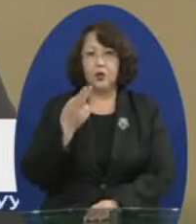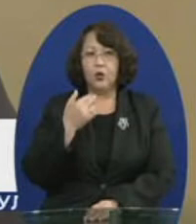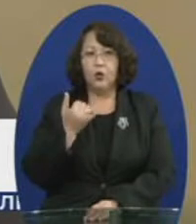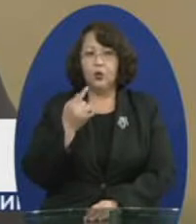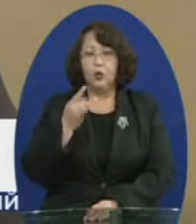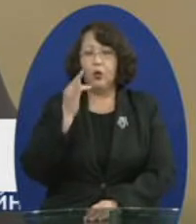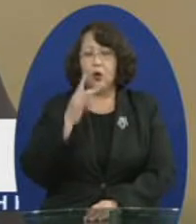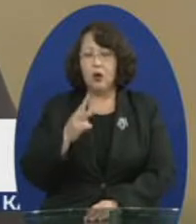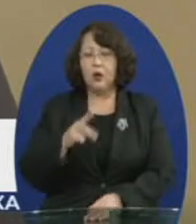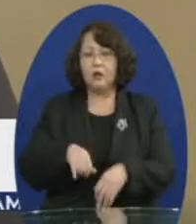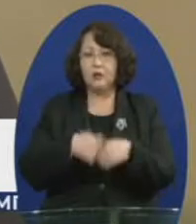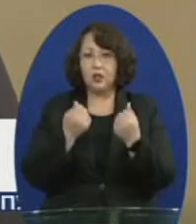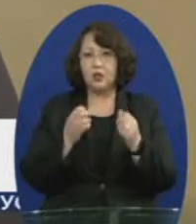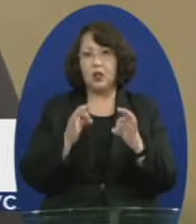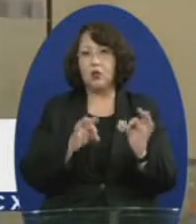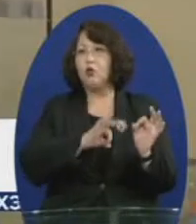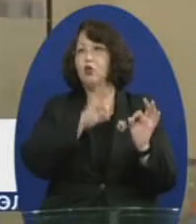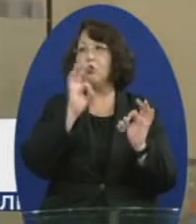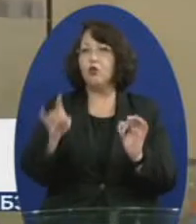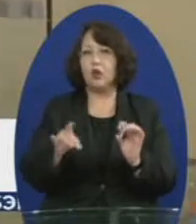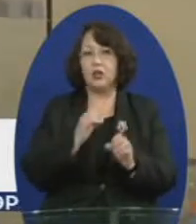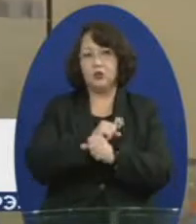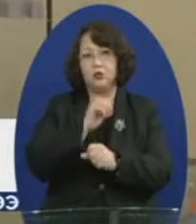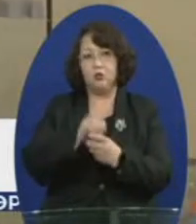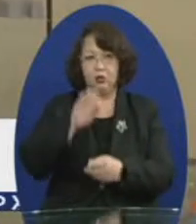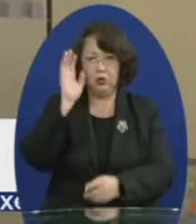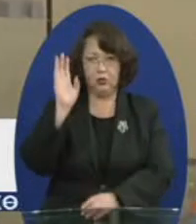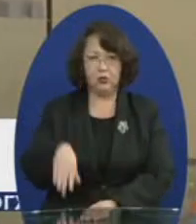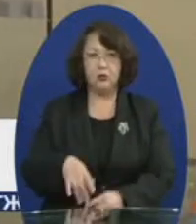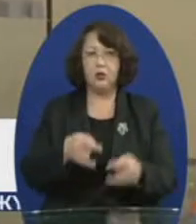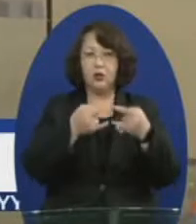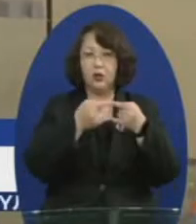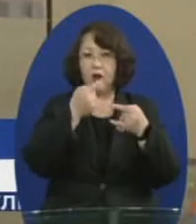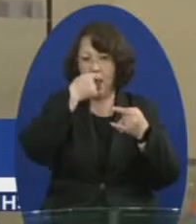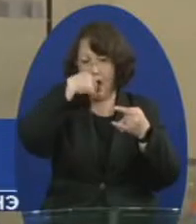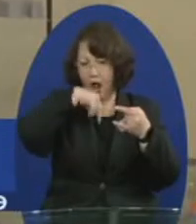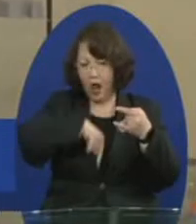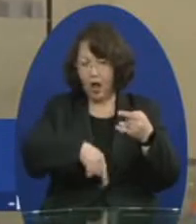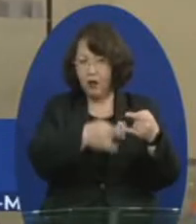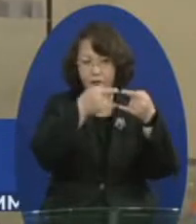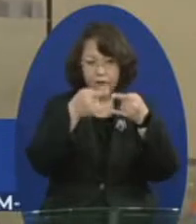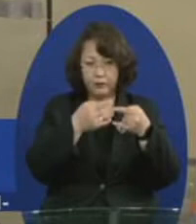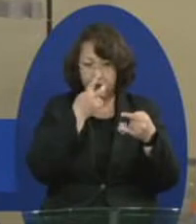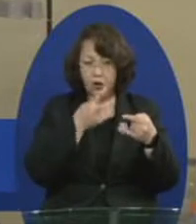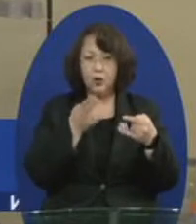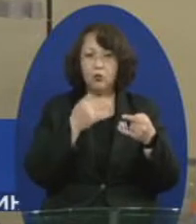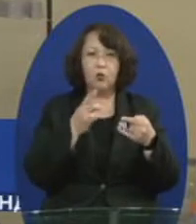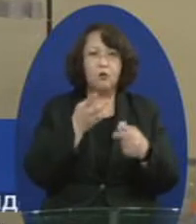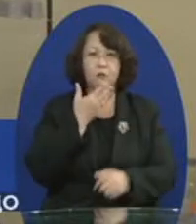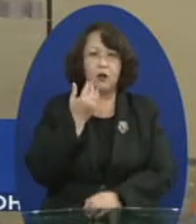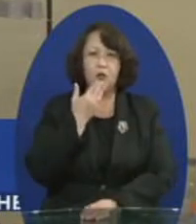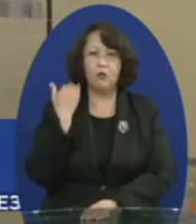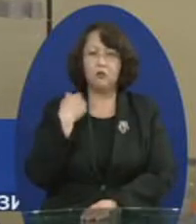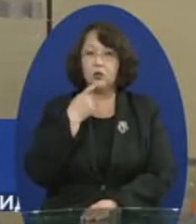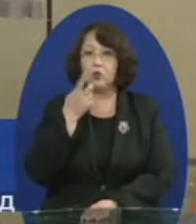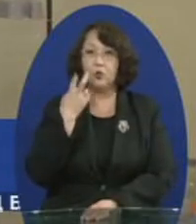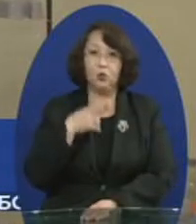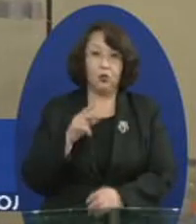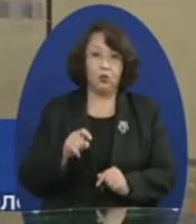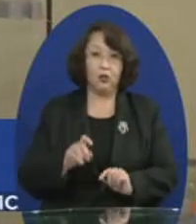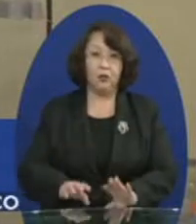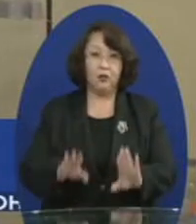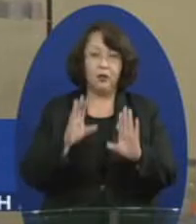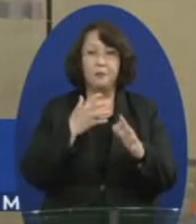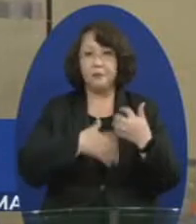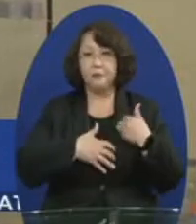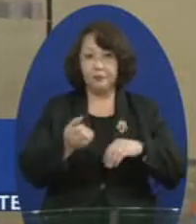маань өдрөлтэй холбоотойгоор ингээд үүртгэж явсан байж. Ходоодны дурангийн улмаас бас нэлээх төвч хэрэгдэл хүлээгдэл байсан. Одоо ч хүртэл